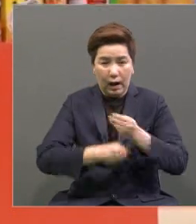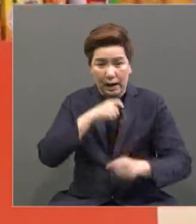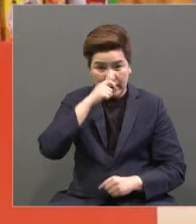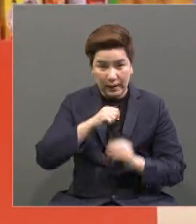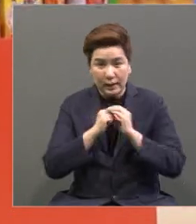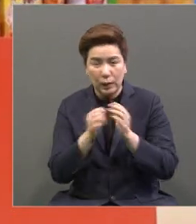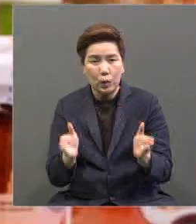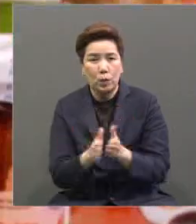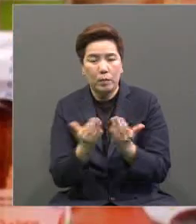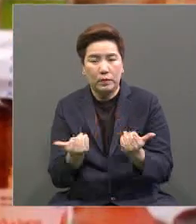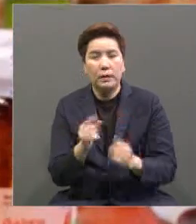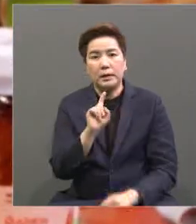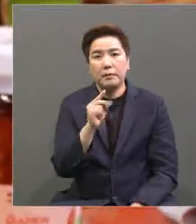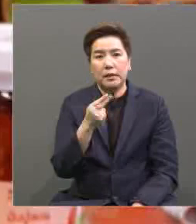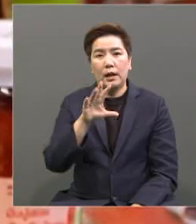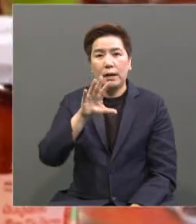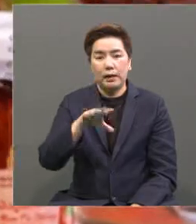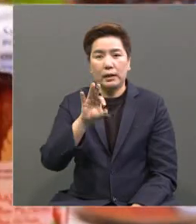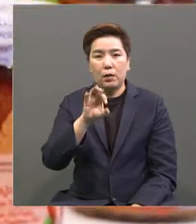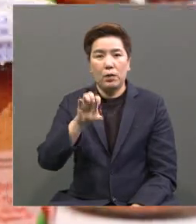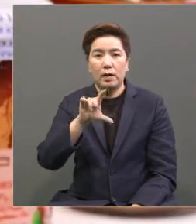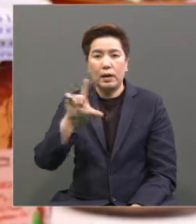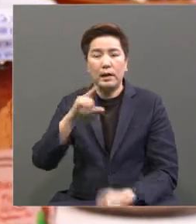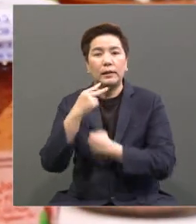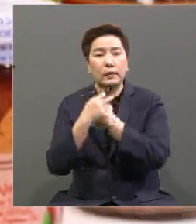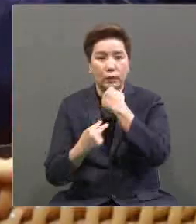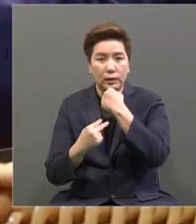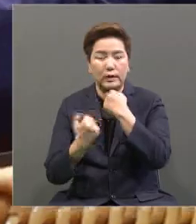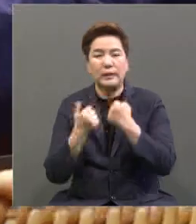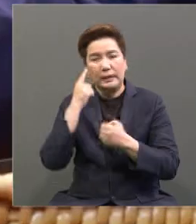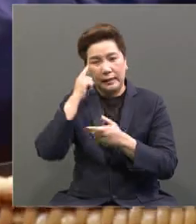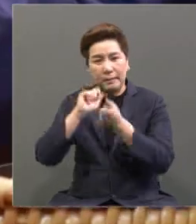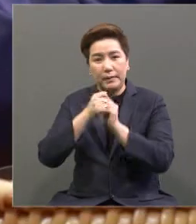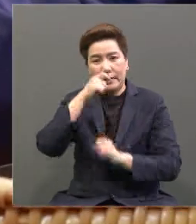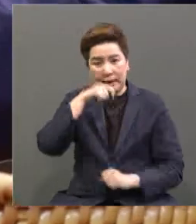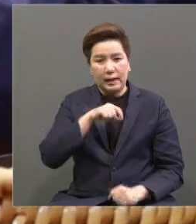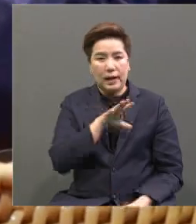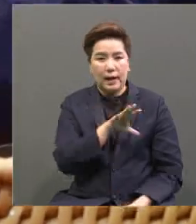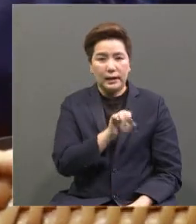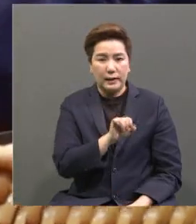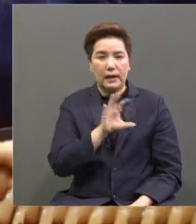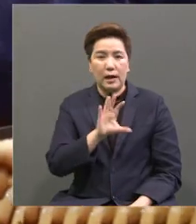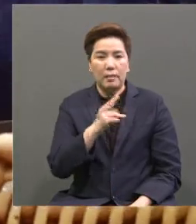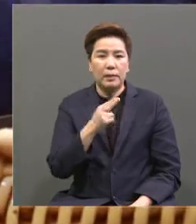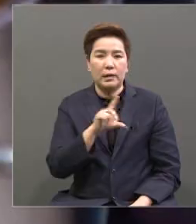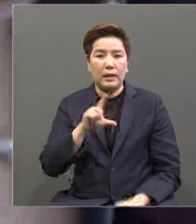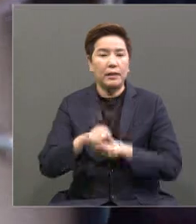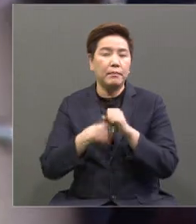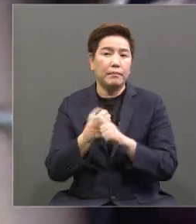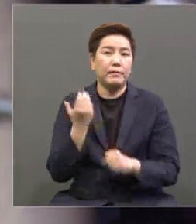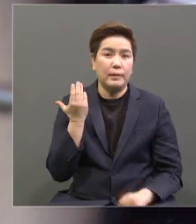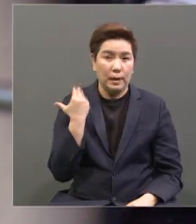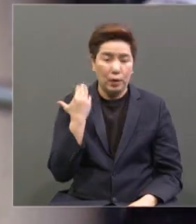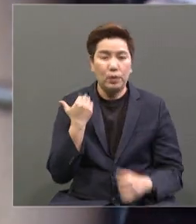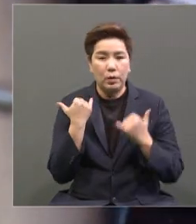เจียงประมาณ 15,900ล้านเหรียญสหรัฐหรือคิดเป็นเงินไทยประมาณ 550,000ล้านบาทในปีที่ผ่านมา